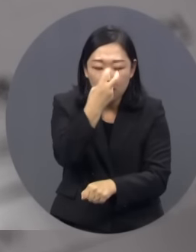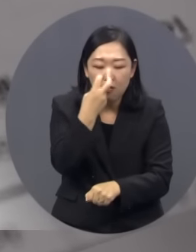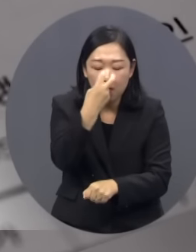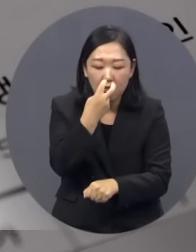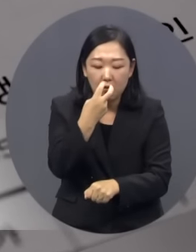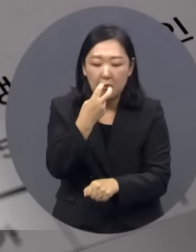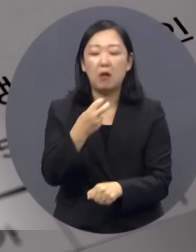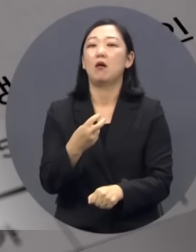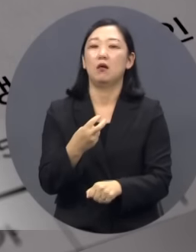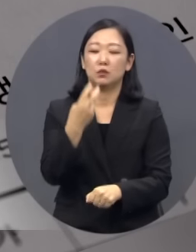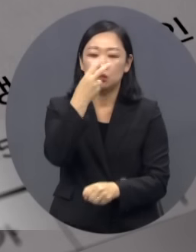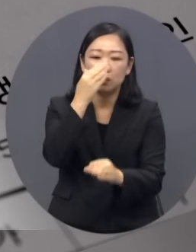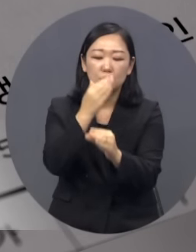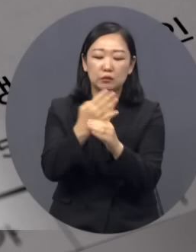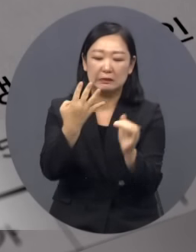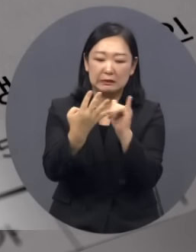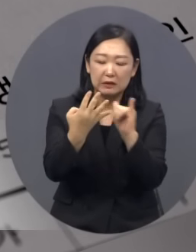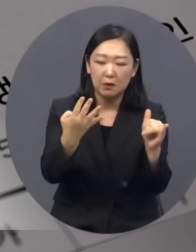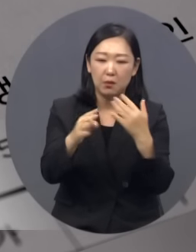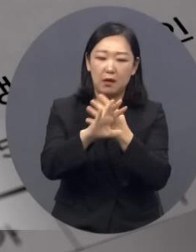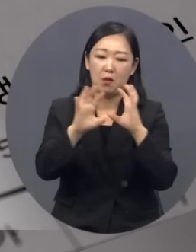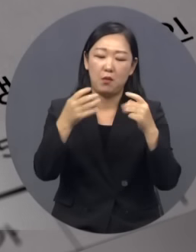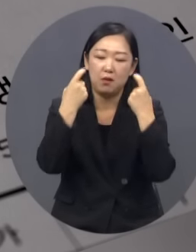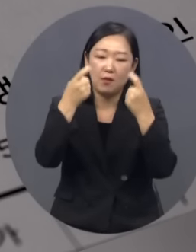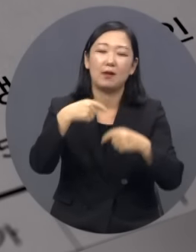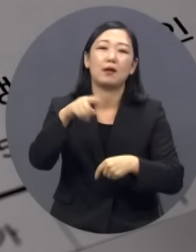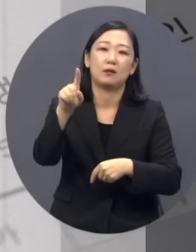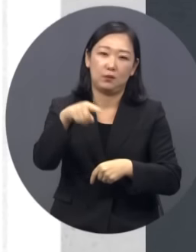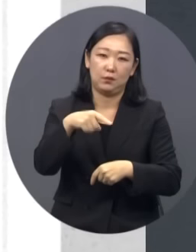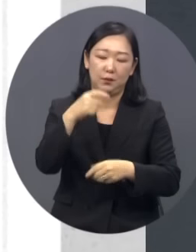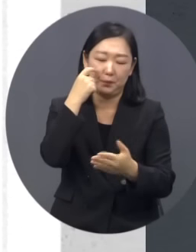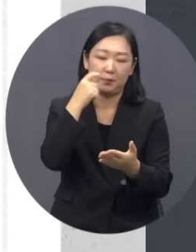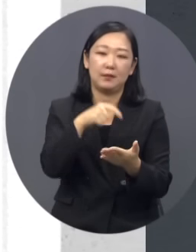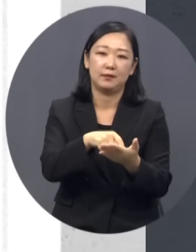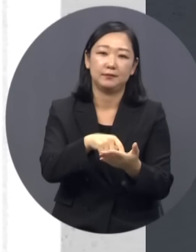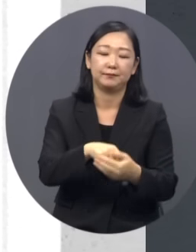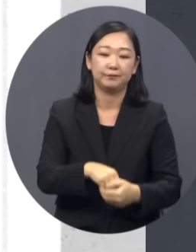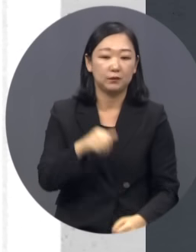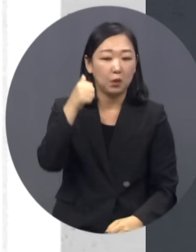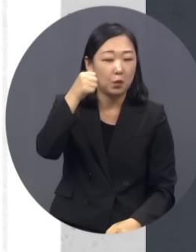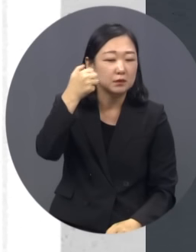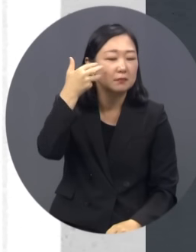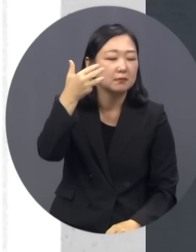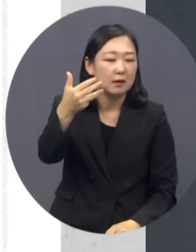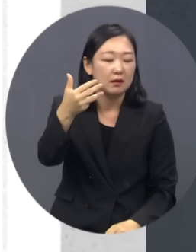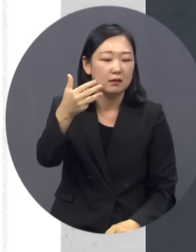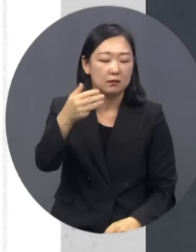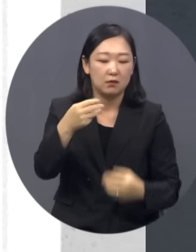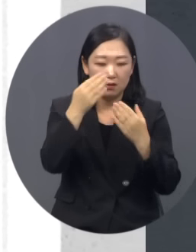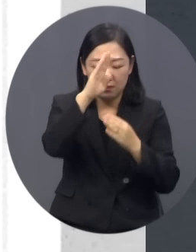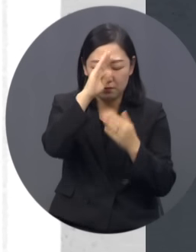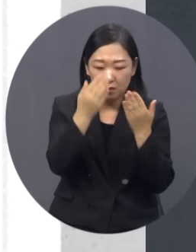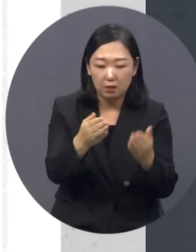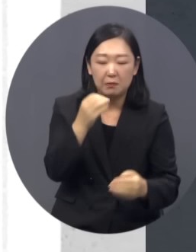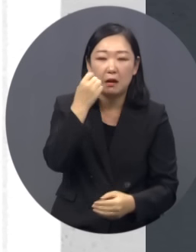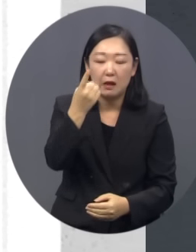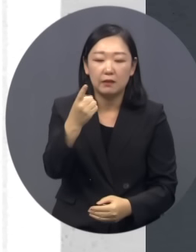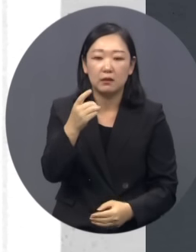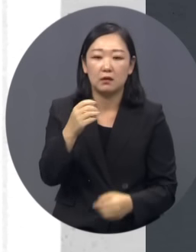네명이 병가 중에 해외 여행을 다녀온 것으로 드러났습니다 58일 병가를 내고 한 달 동안 프랑스를